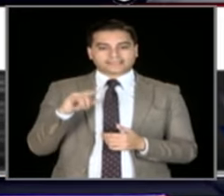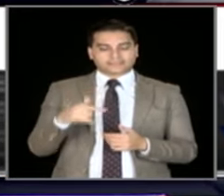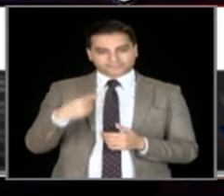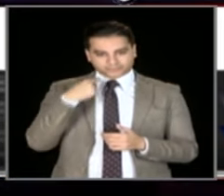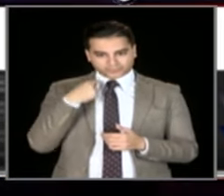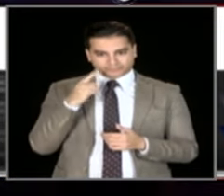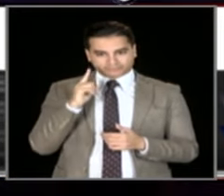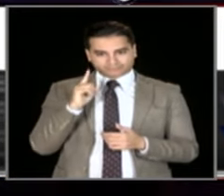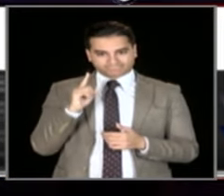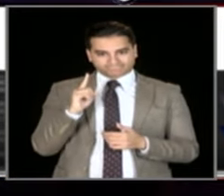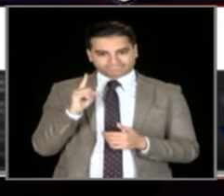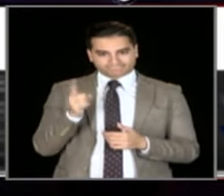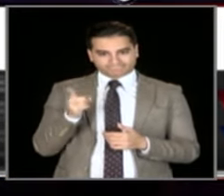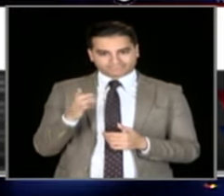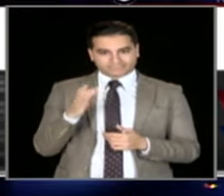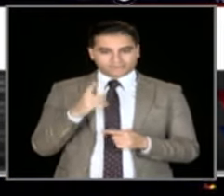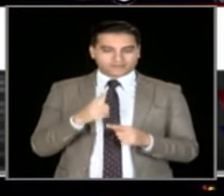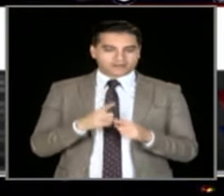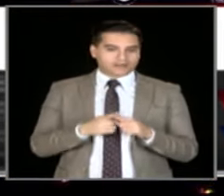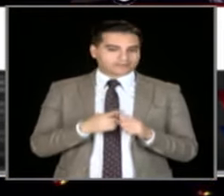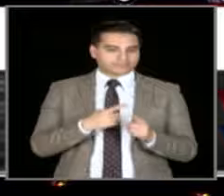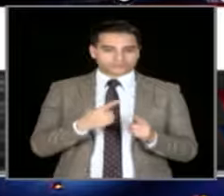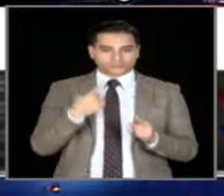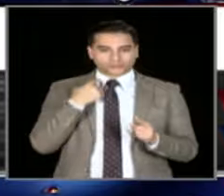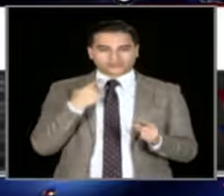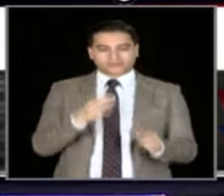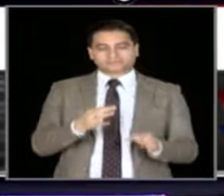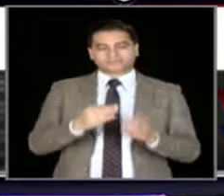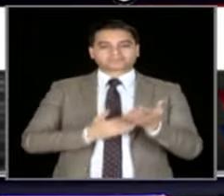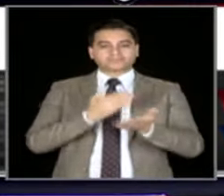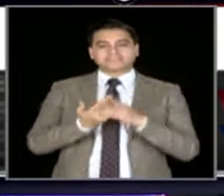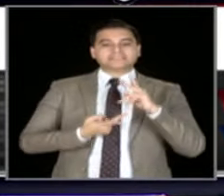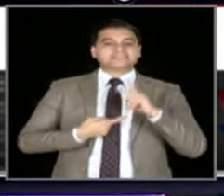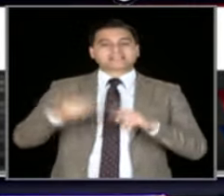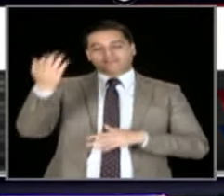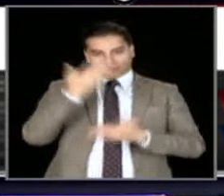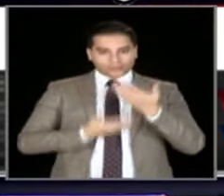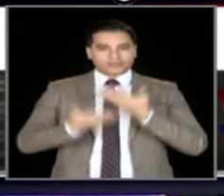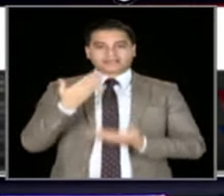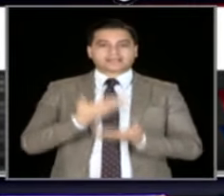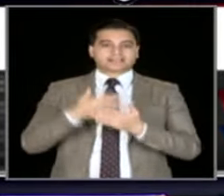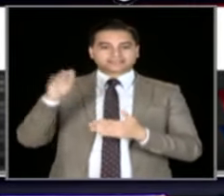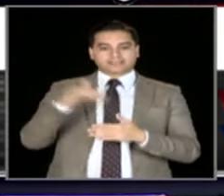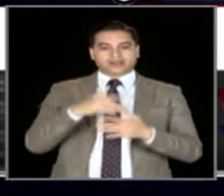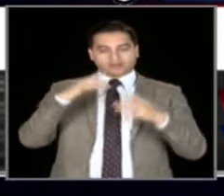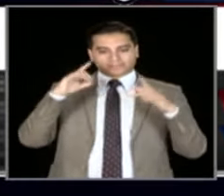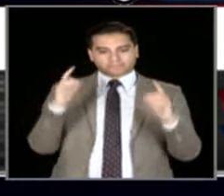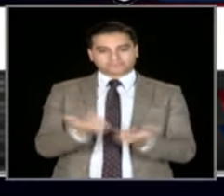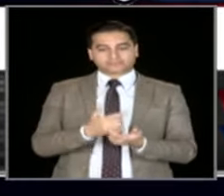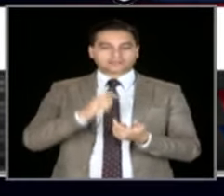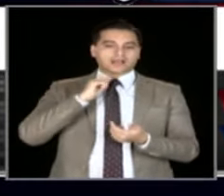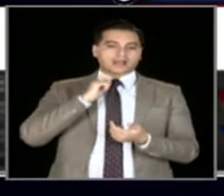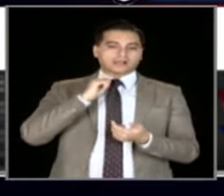لك. للأسف الشديد إجابة خاطئة. سافر وبعد كده رجع، اتقبض عليه وتم